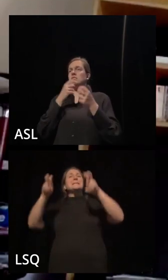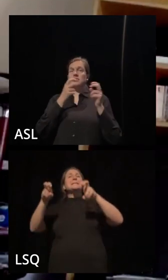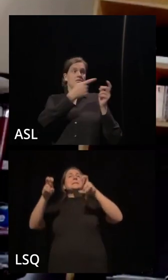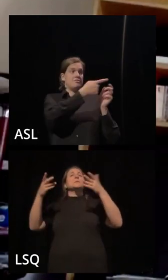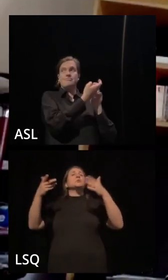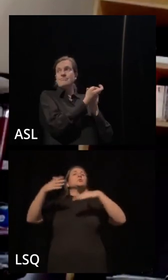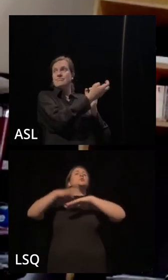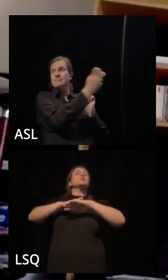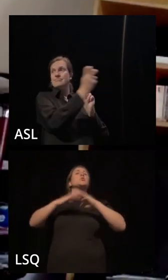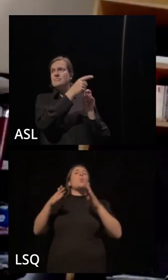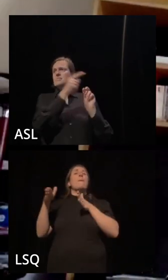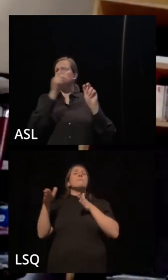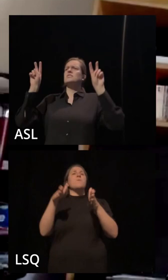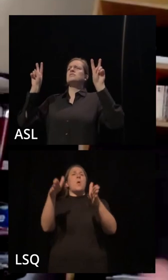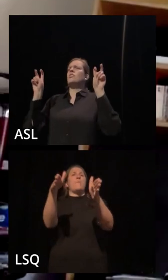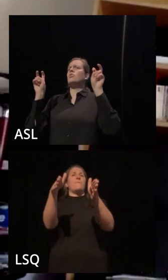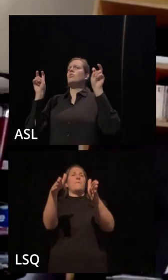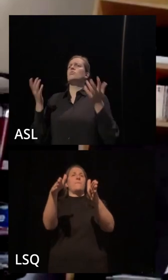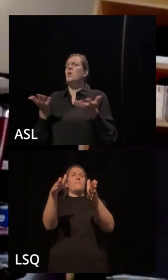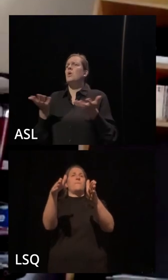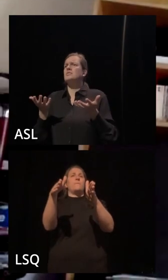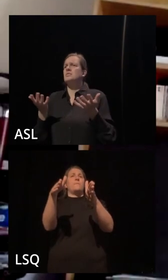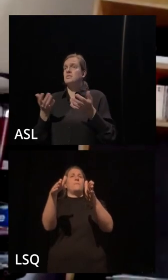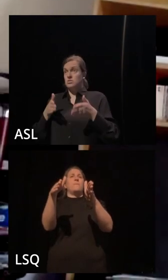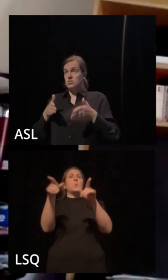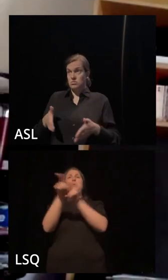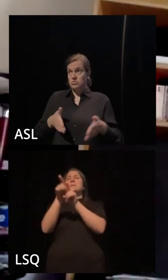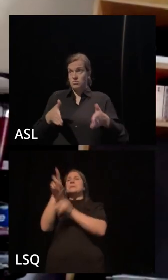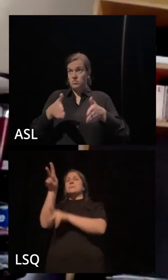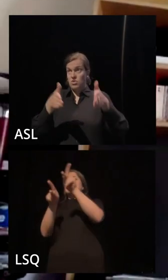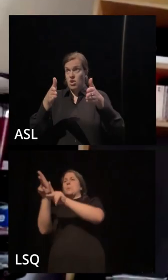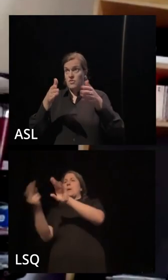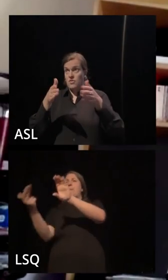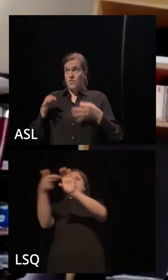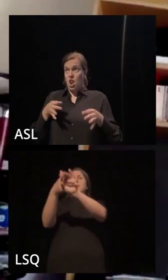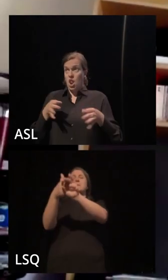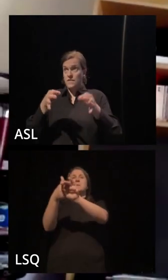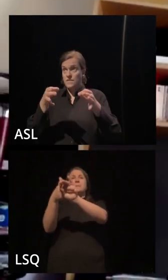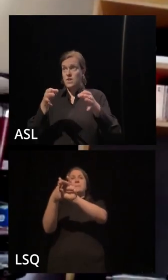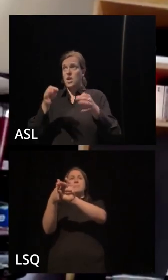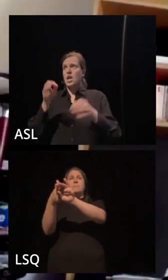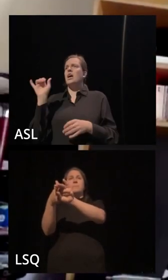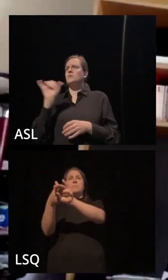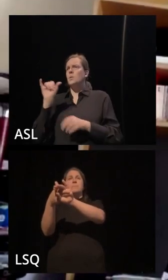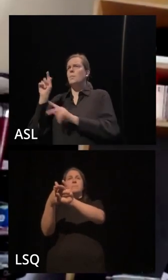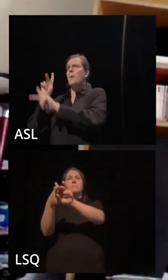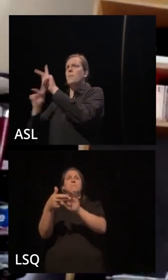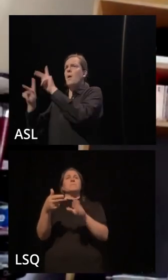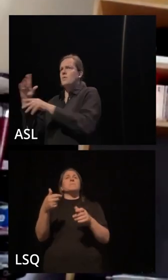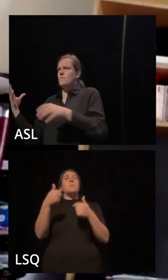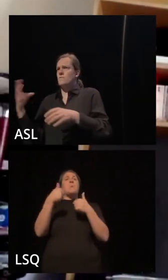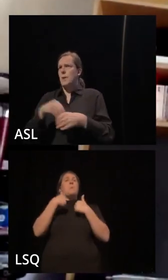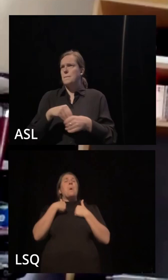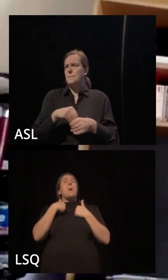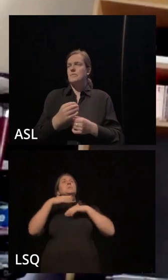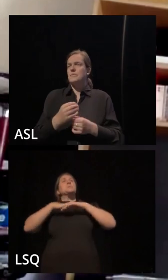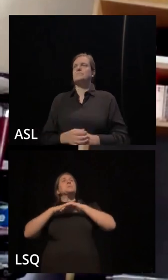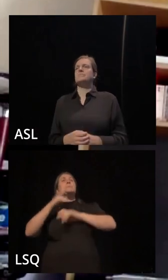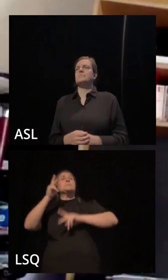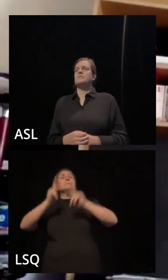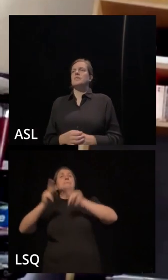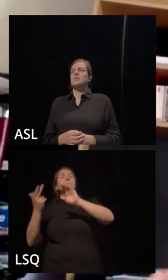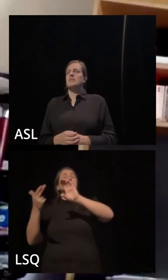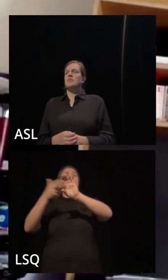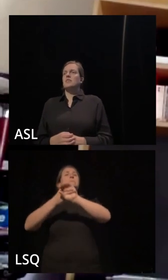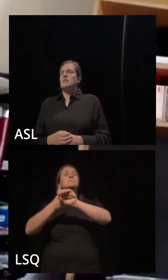est autour de la question des fleuves et de la participation citoyenne. Nous ne sommes pas exactement à l'endroit de la participation citoyenne, je tiens à le